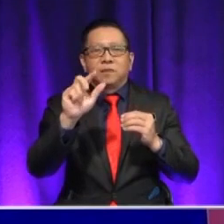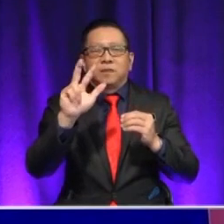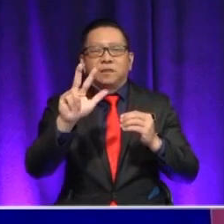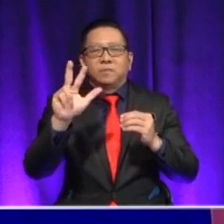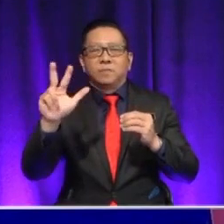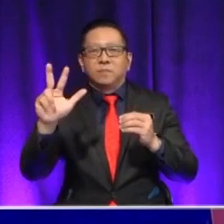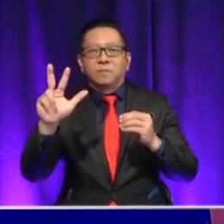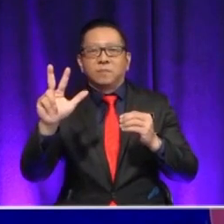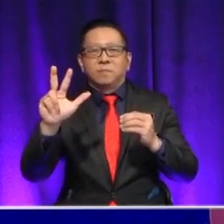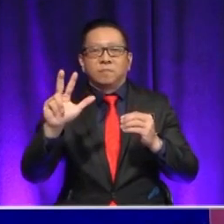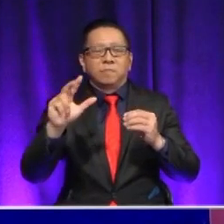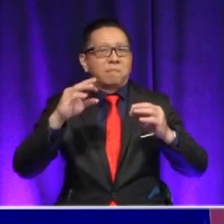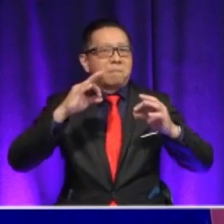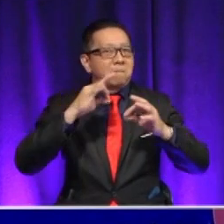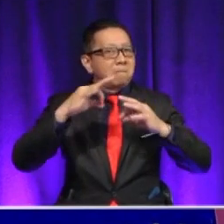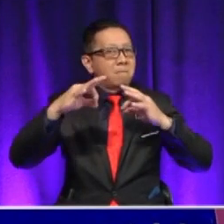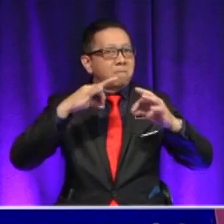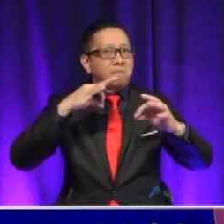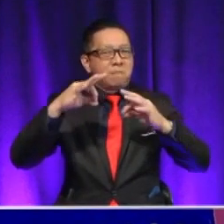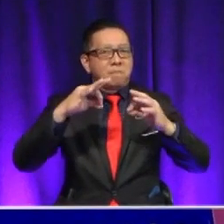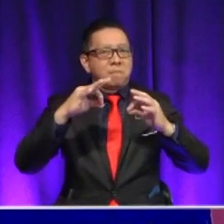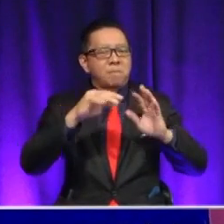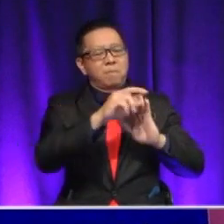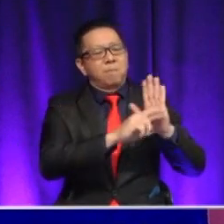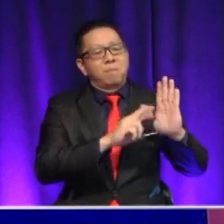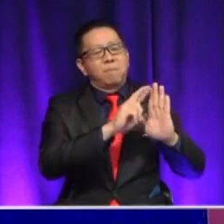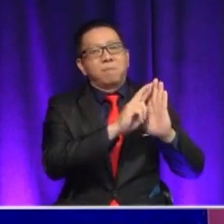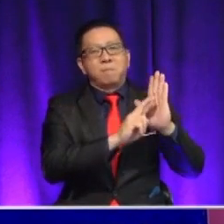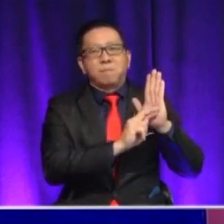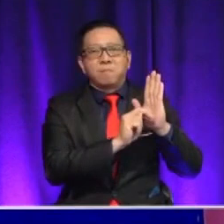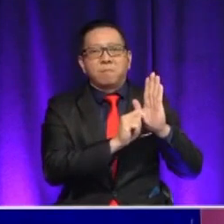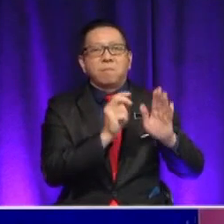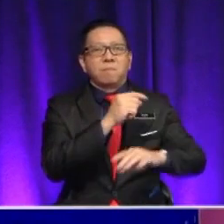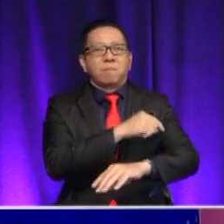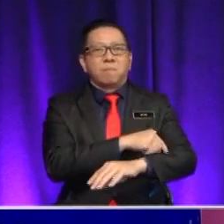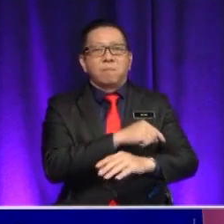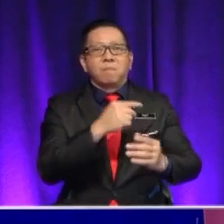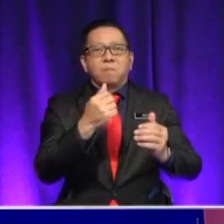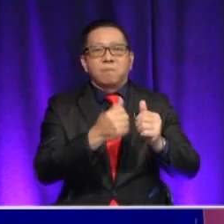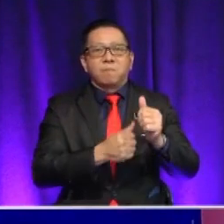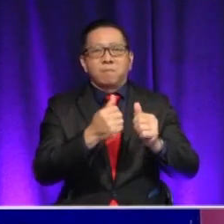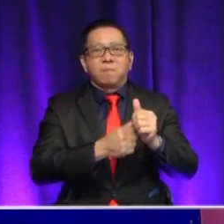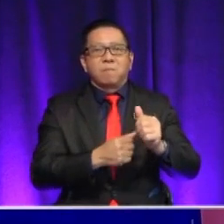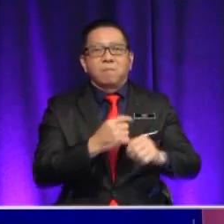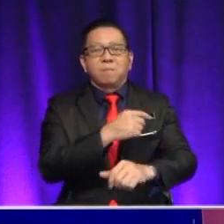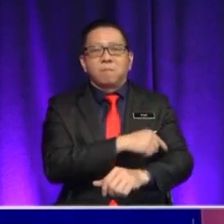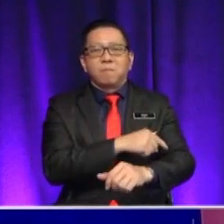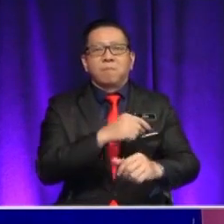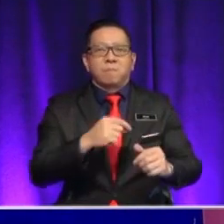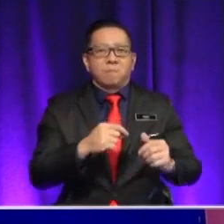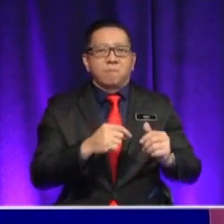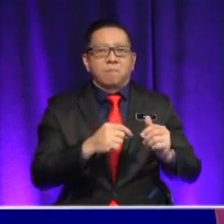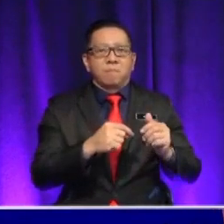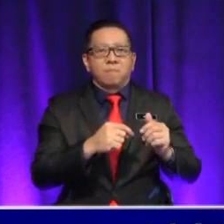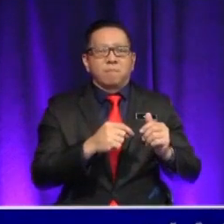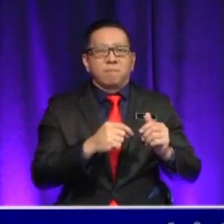10.3.3 menjelaskan peranan rukun negara dalam kehidupan seharian. Seterusnya kita ada elemen kewarganegaraan